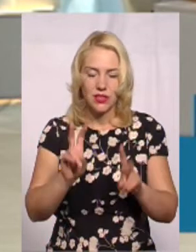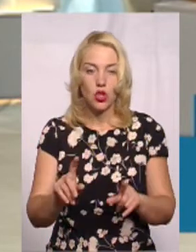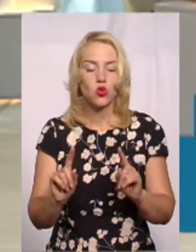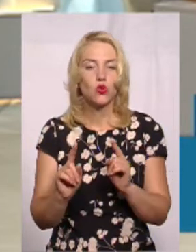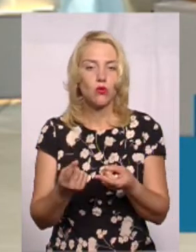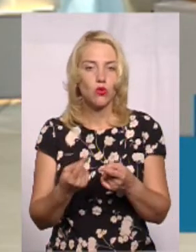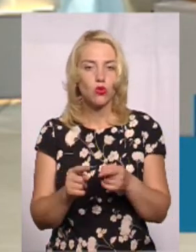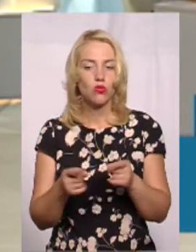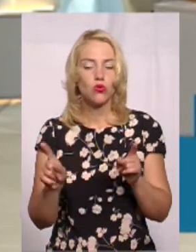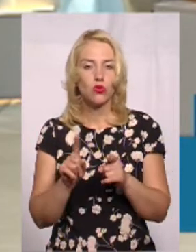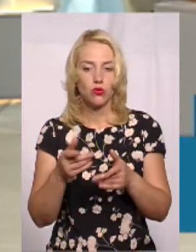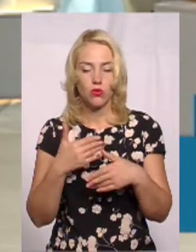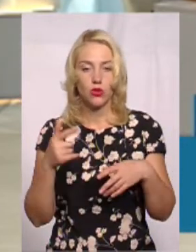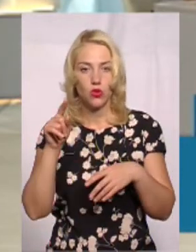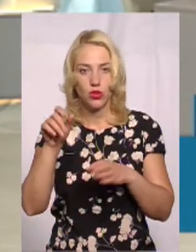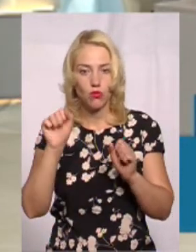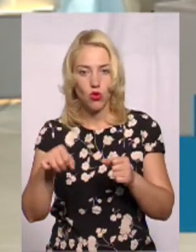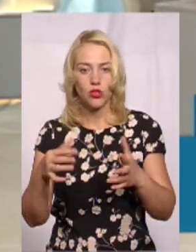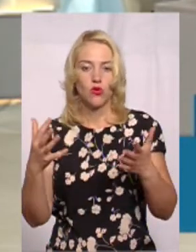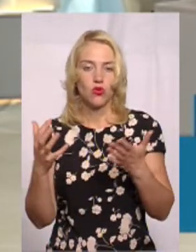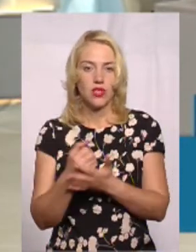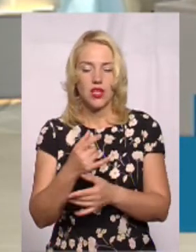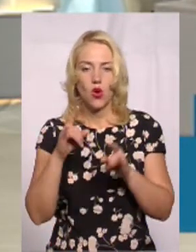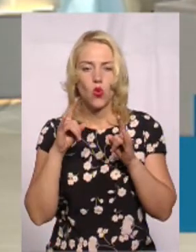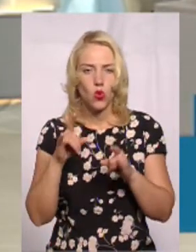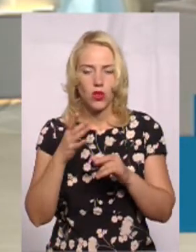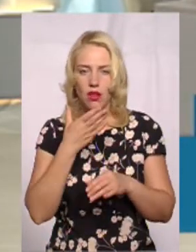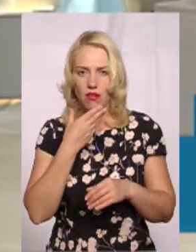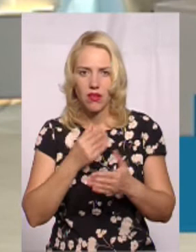Тому що тоді ми можемо досягати дійсно крутих результатів і діти